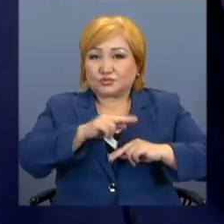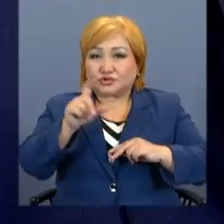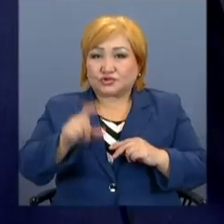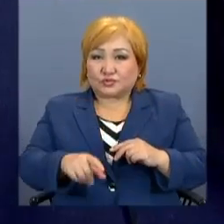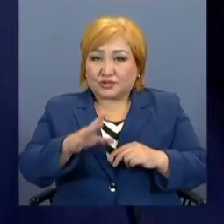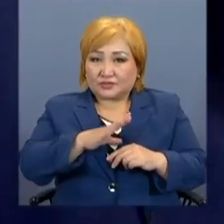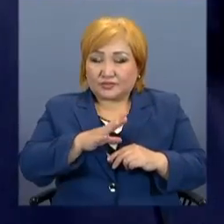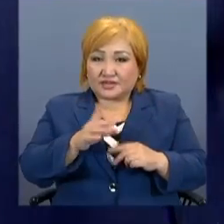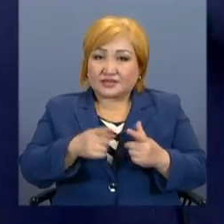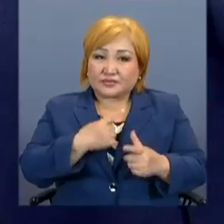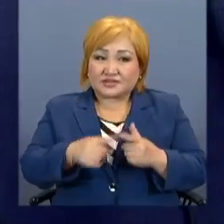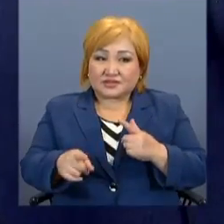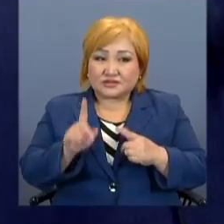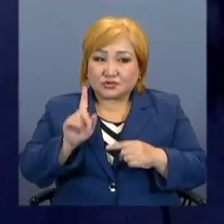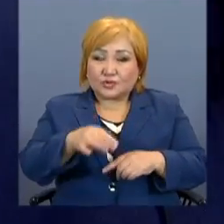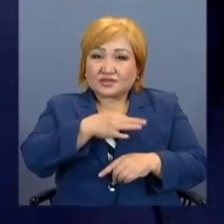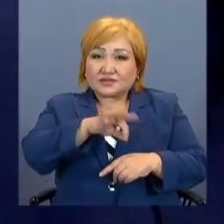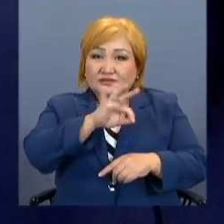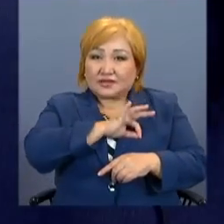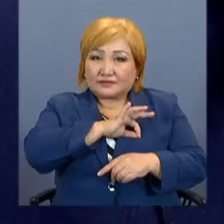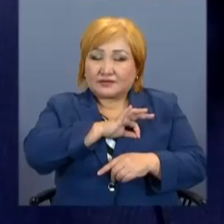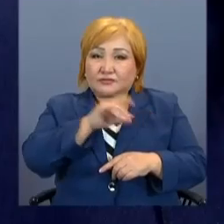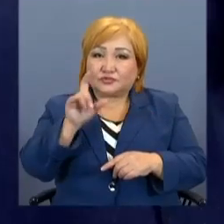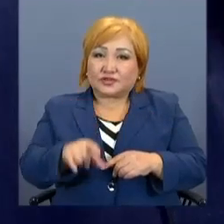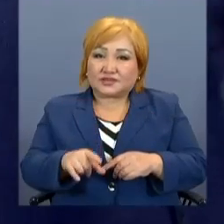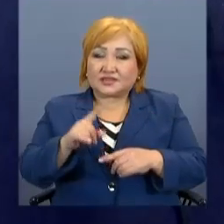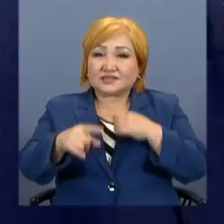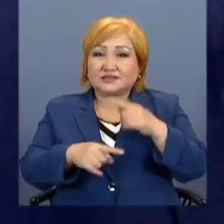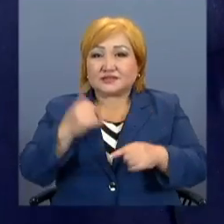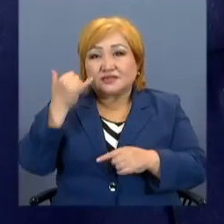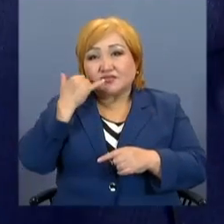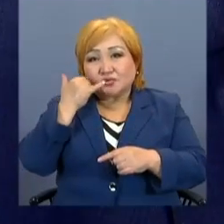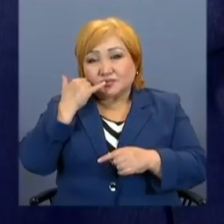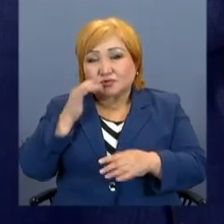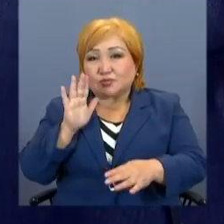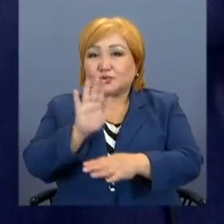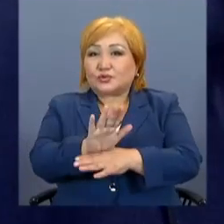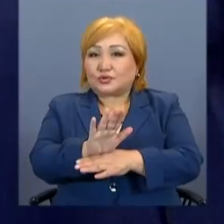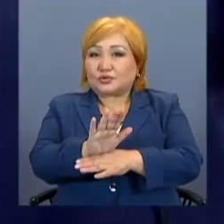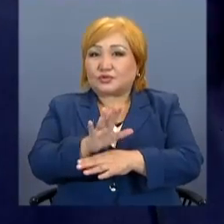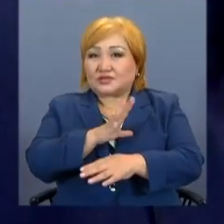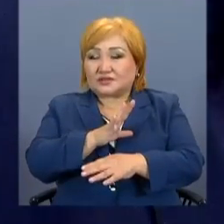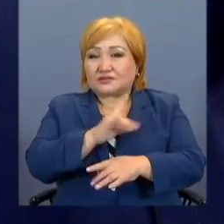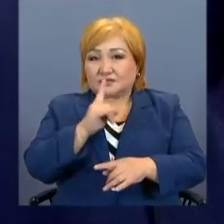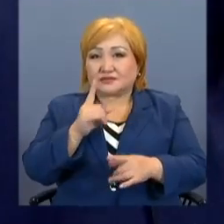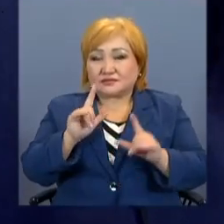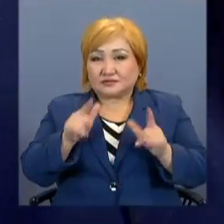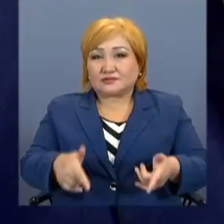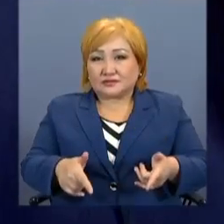заңды тұлғаның телефон арқылы бұйрығы болғаннан кейін ба, мойнына алып жатады. Көнулеріне тура келеді дейсіз ба? Иә,